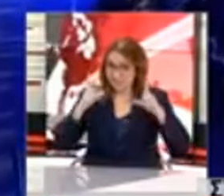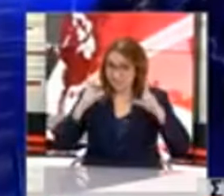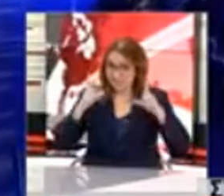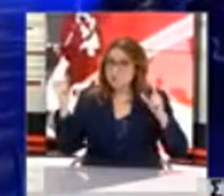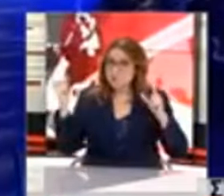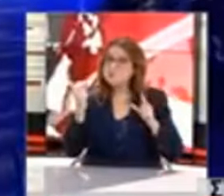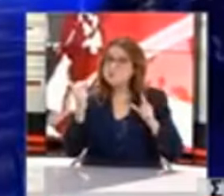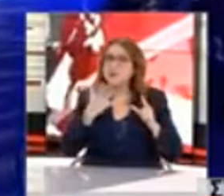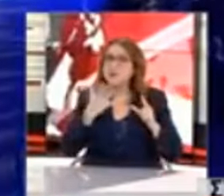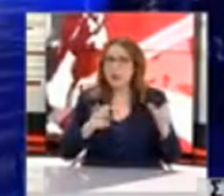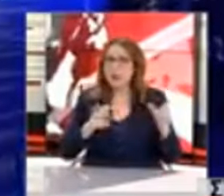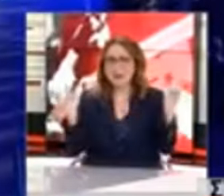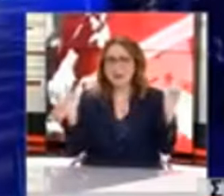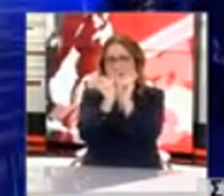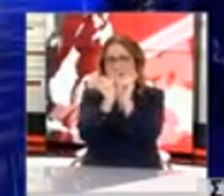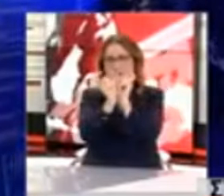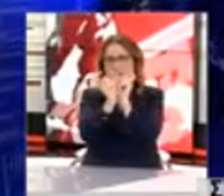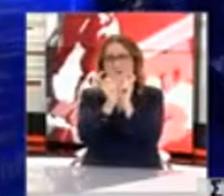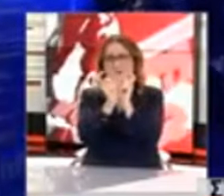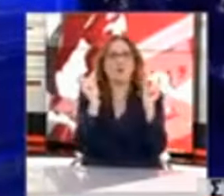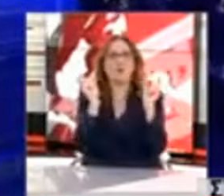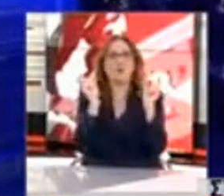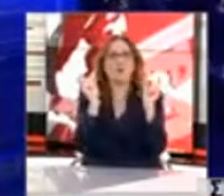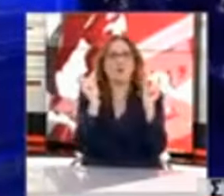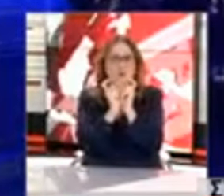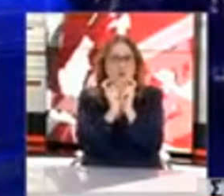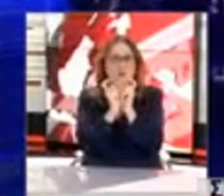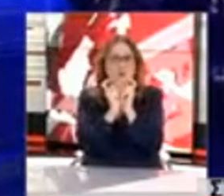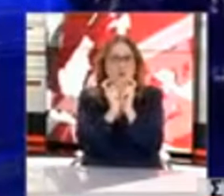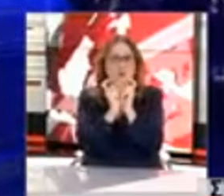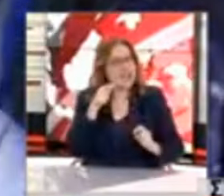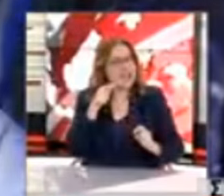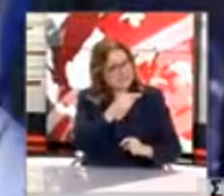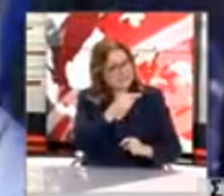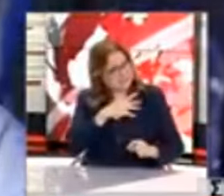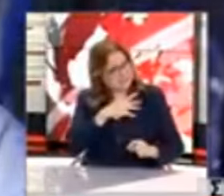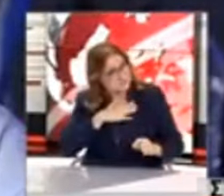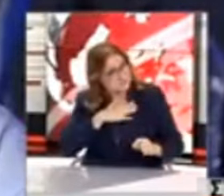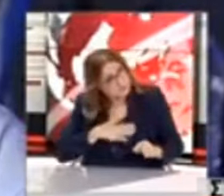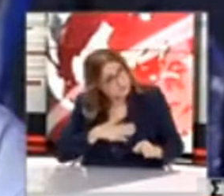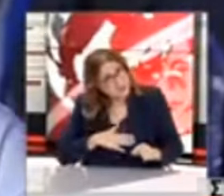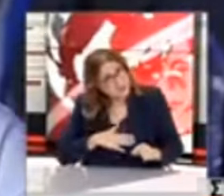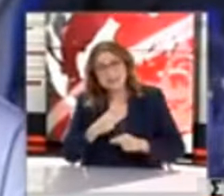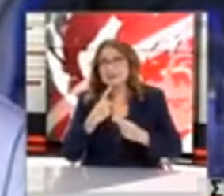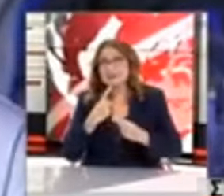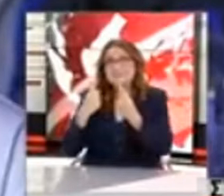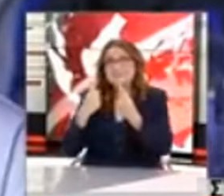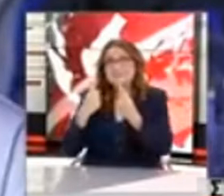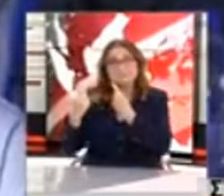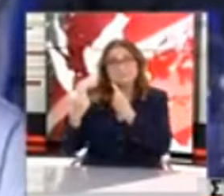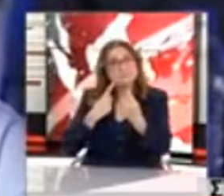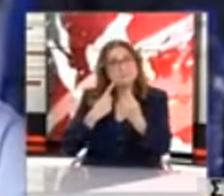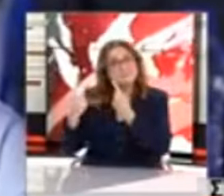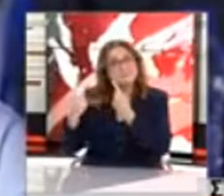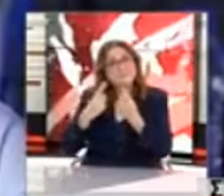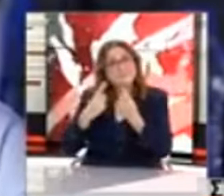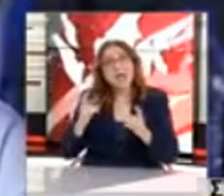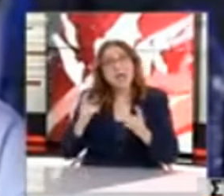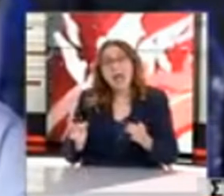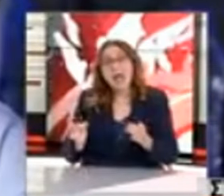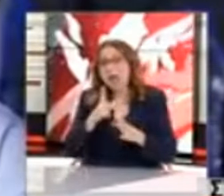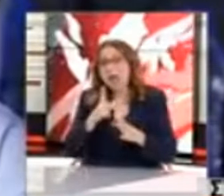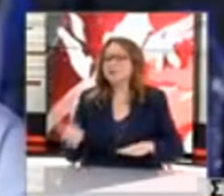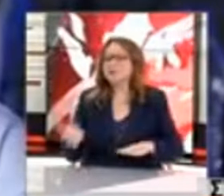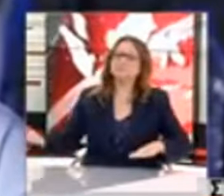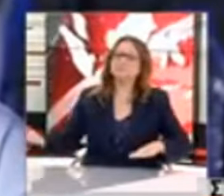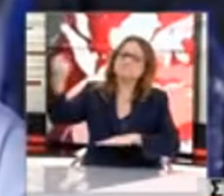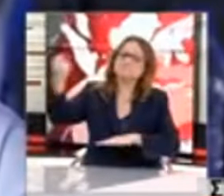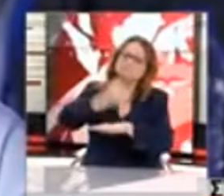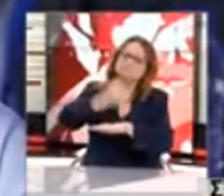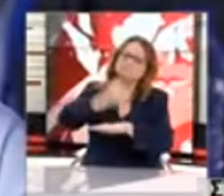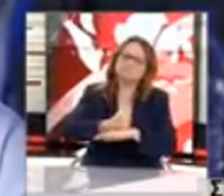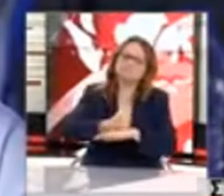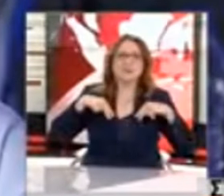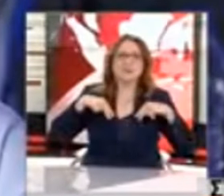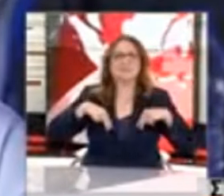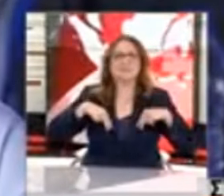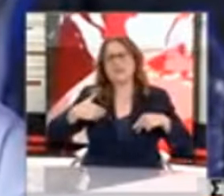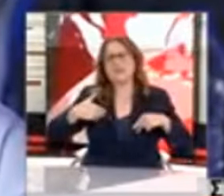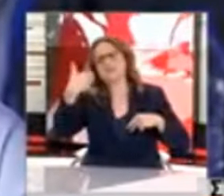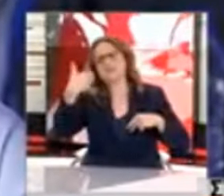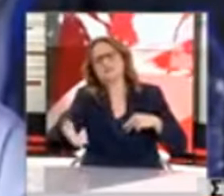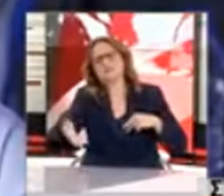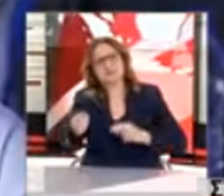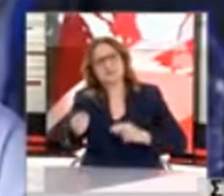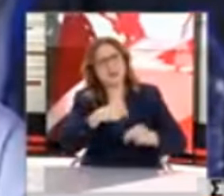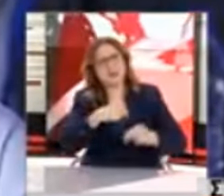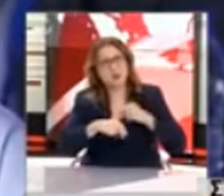χθες, μπορείτε, θέλετε να πάτε σε μια διαπραγμάτευση, εάν και εφόσον γίνεται κυβέρνηση σε επόμενη φάση, από την